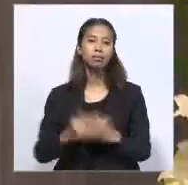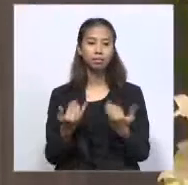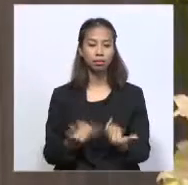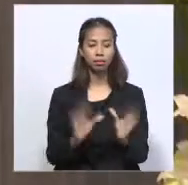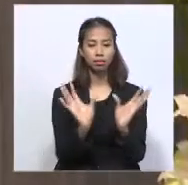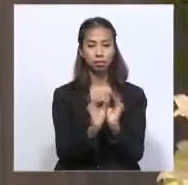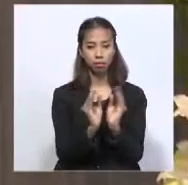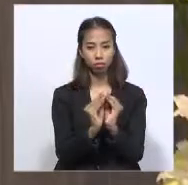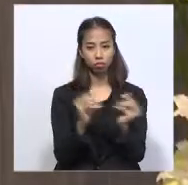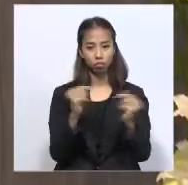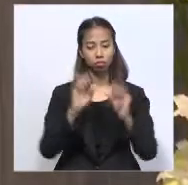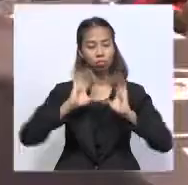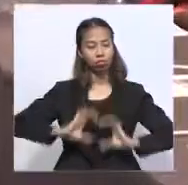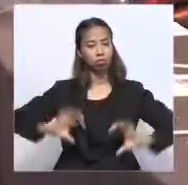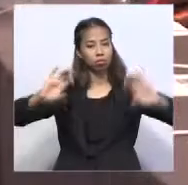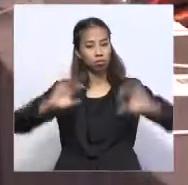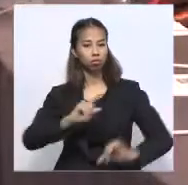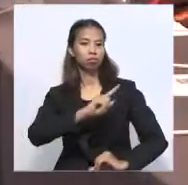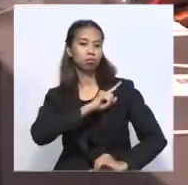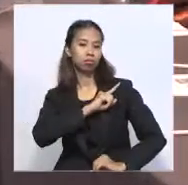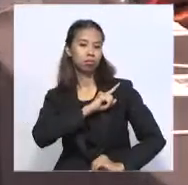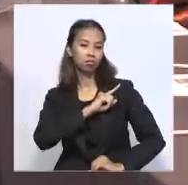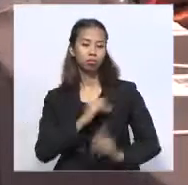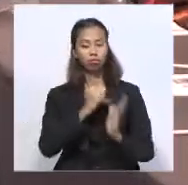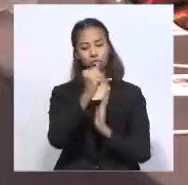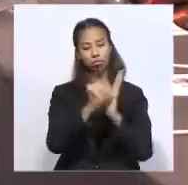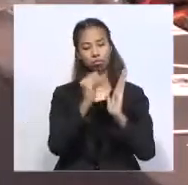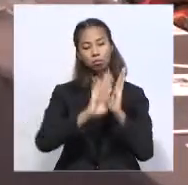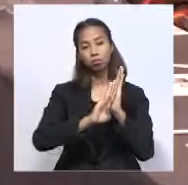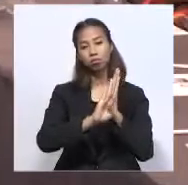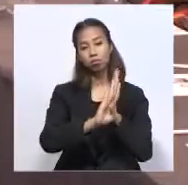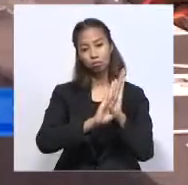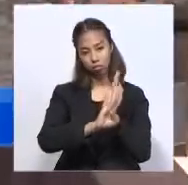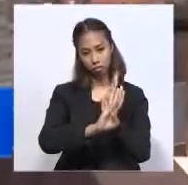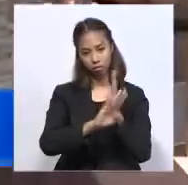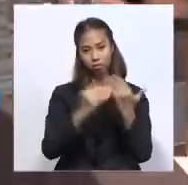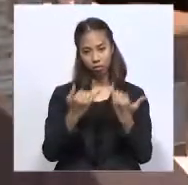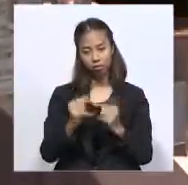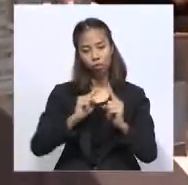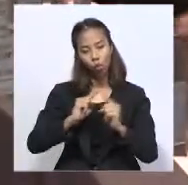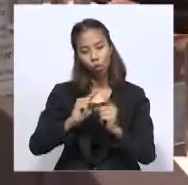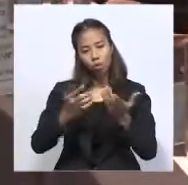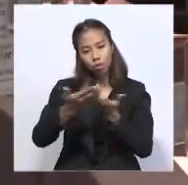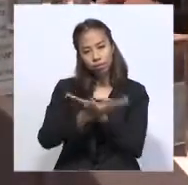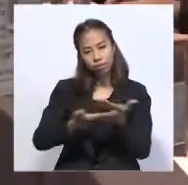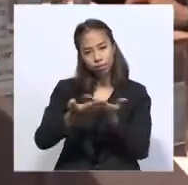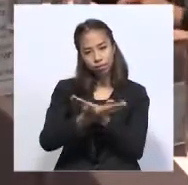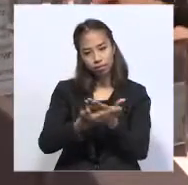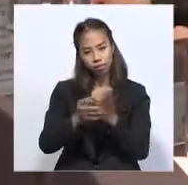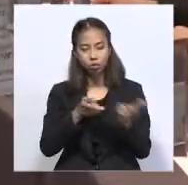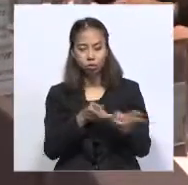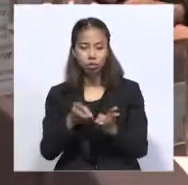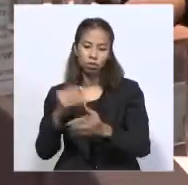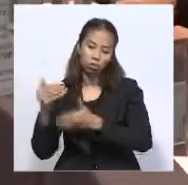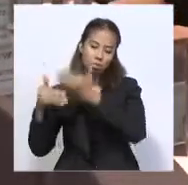การประชุมร่วมกันนะครับระหว่างภาครัฐกับภาคเอกชนของจังหวัดบุรีรัมย์ก็ได้มีการพูดคุยนะครับถึงแนวทาง